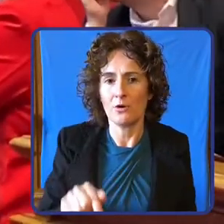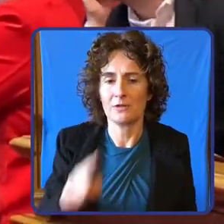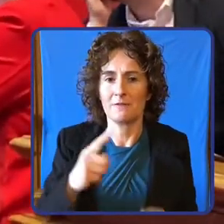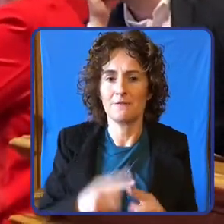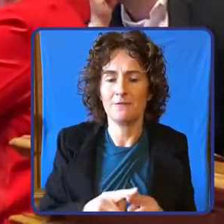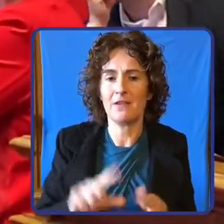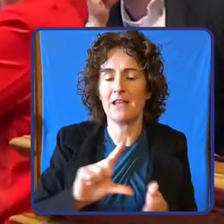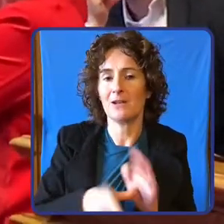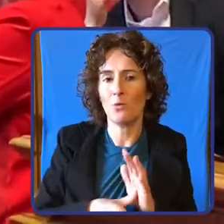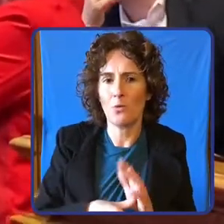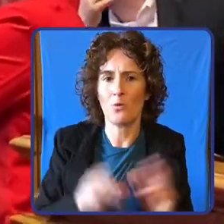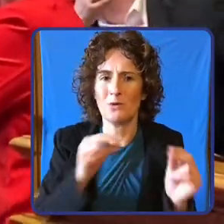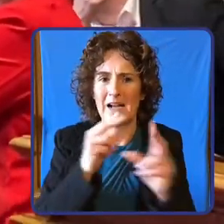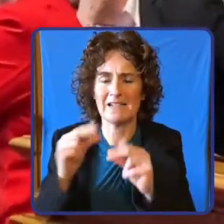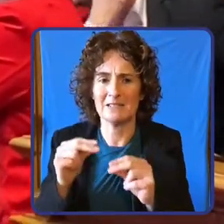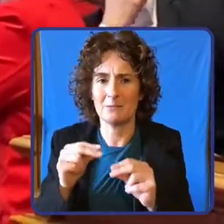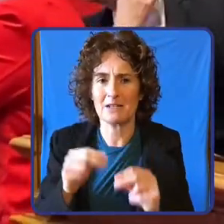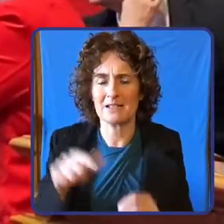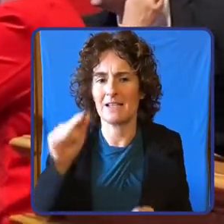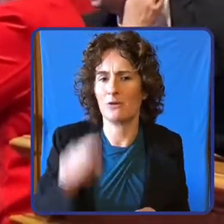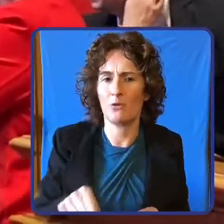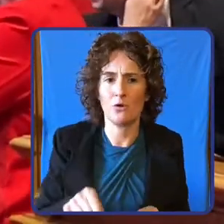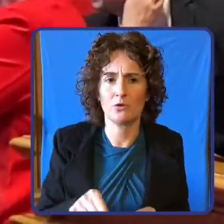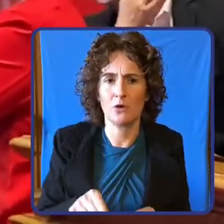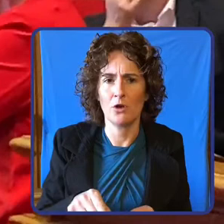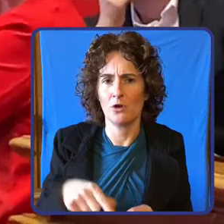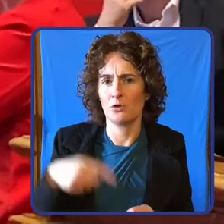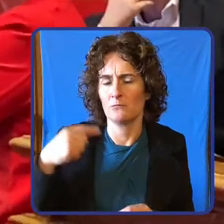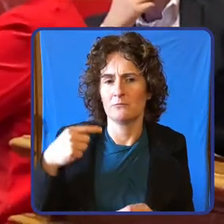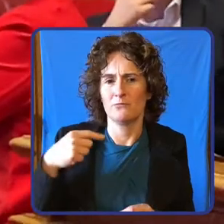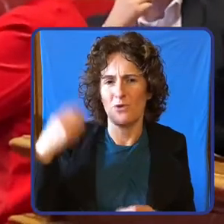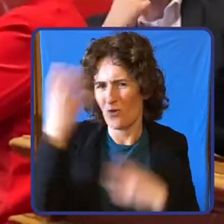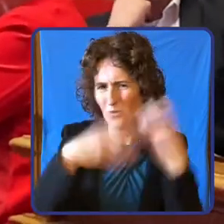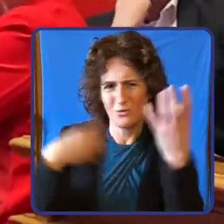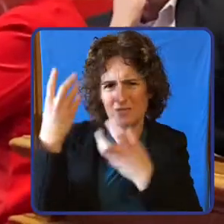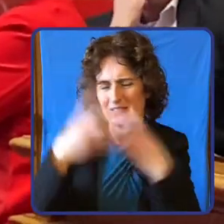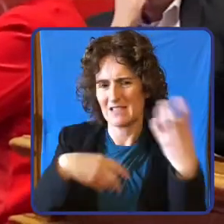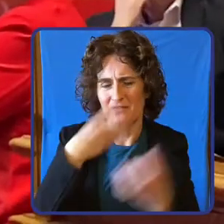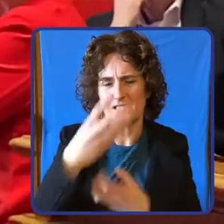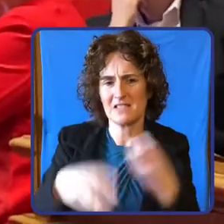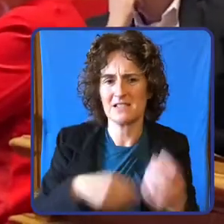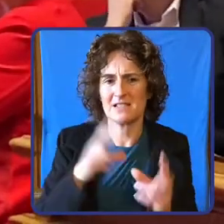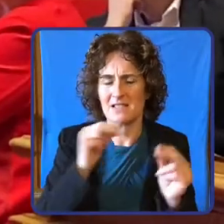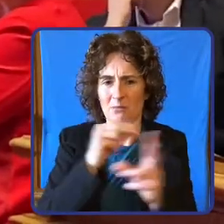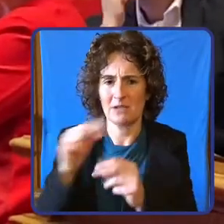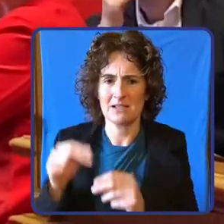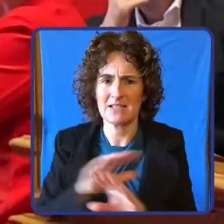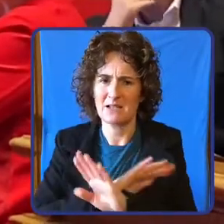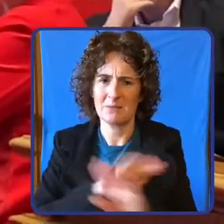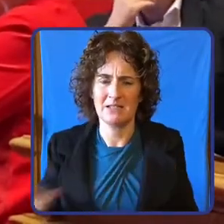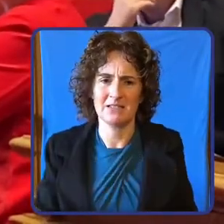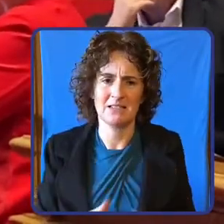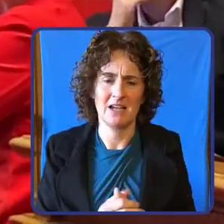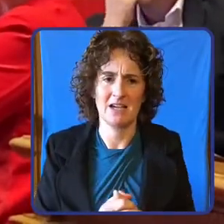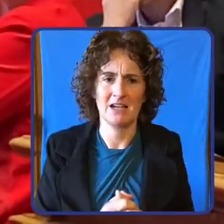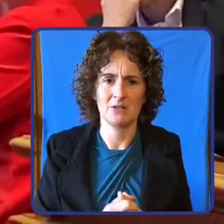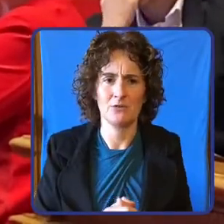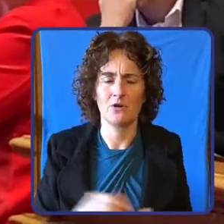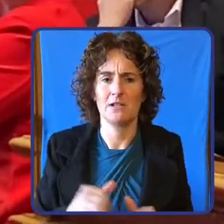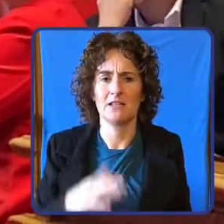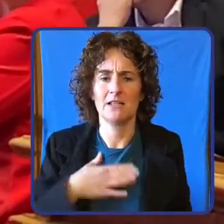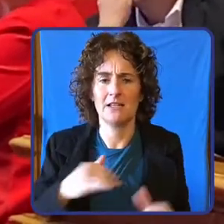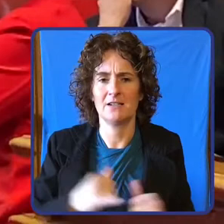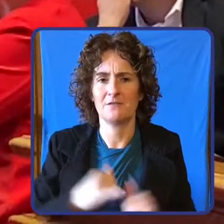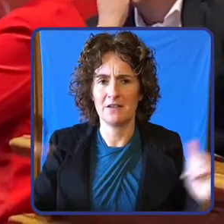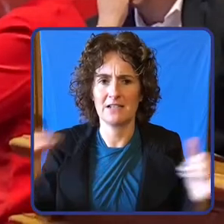hiába. Jobbról balról marhaságokat hord össze. De térjünk vissza a költségvetéshez, és én ezzel szeretném zárni a felszólalásomat. A fejlesztések